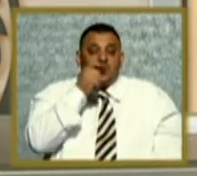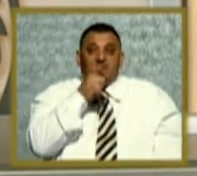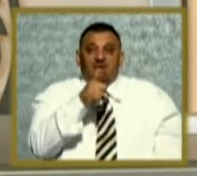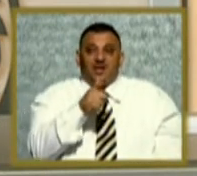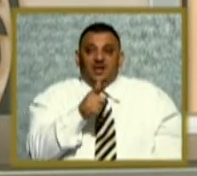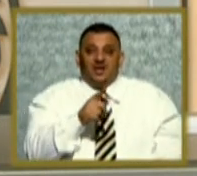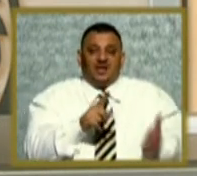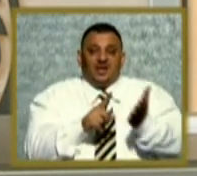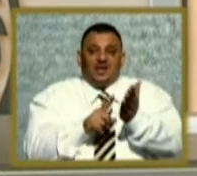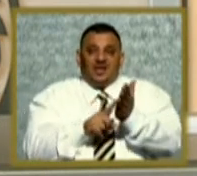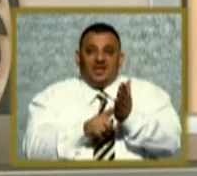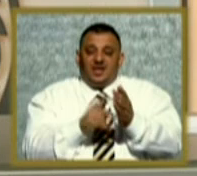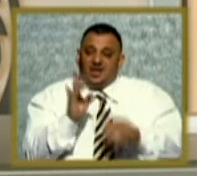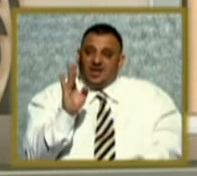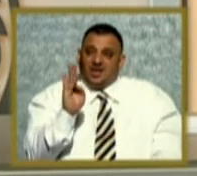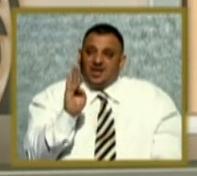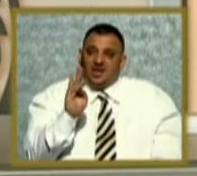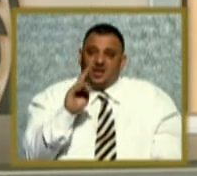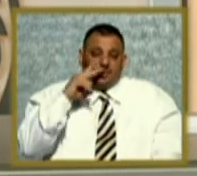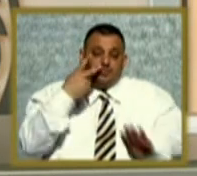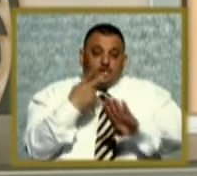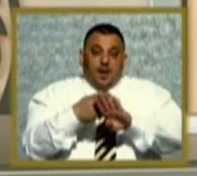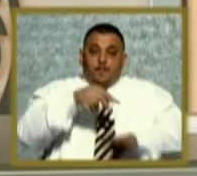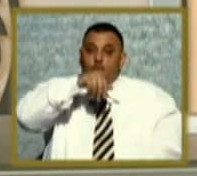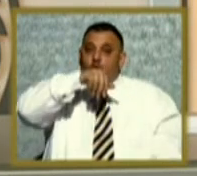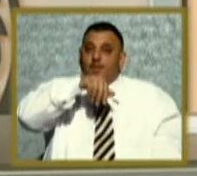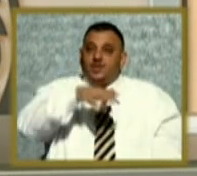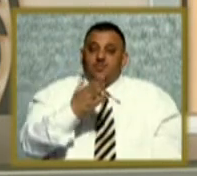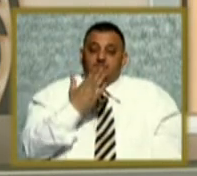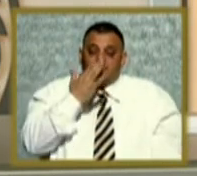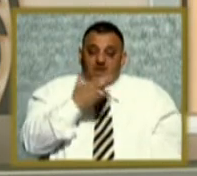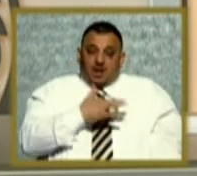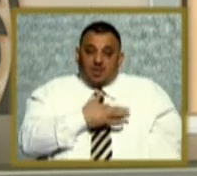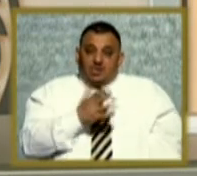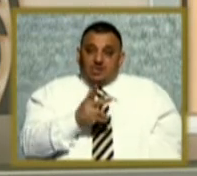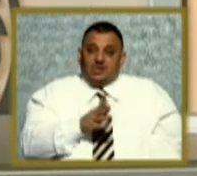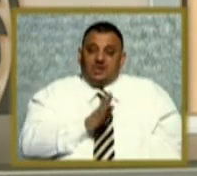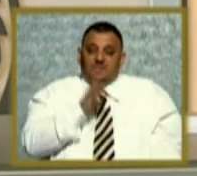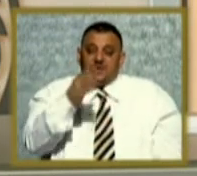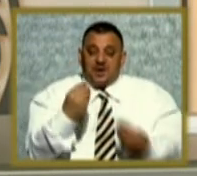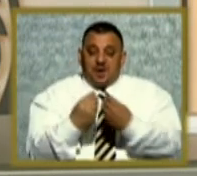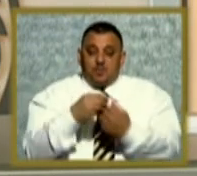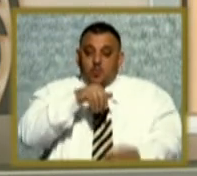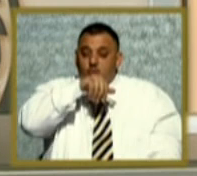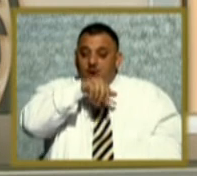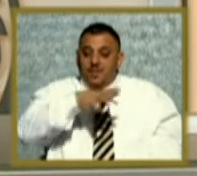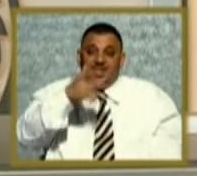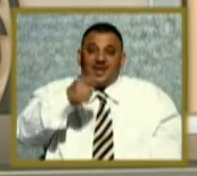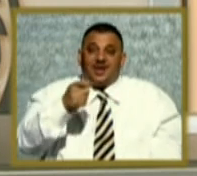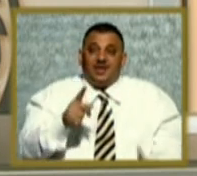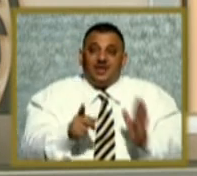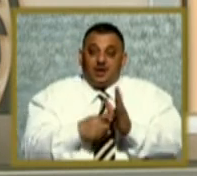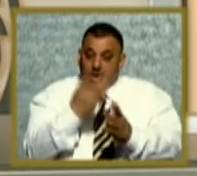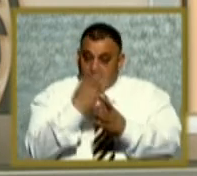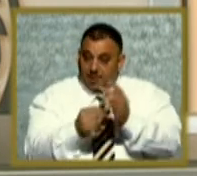قالت لزوجها أشهد رسول الله، لأن ما كانت مطمئنة، فذهب به إلى النبي عليه الصلاة والسلام فقال هل لك